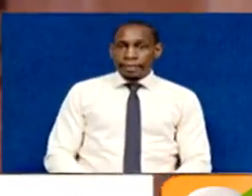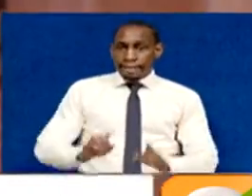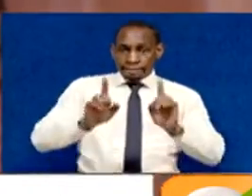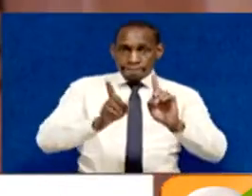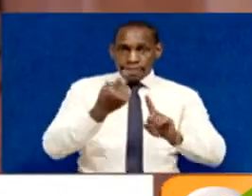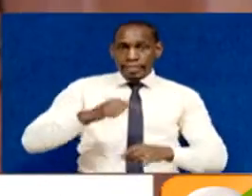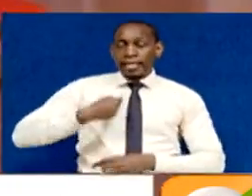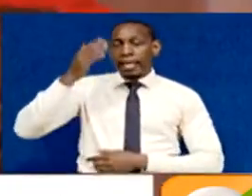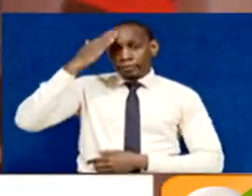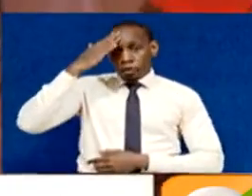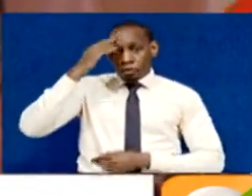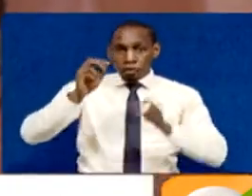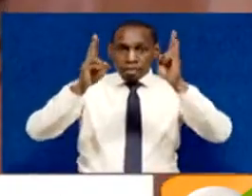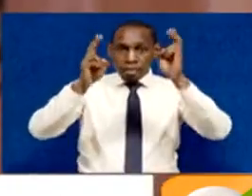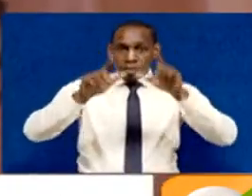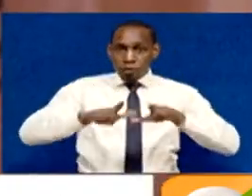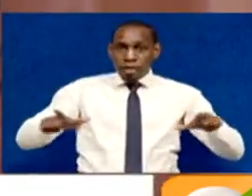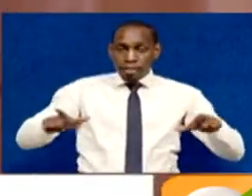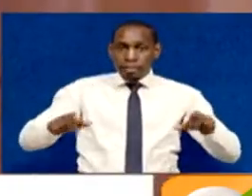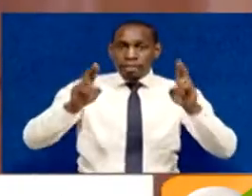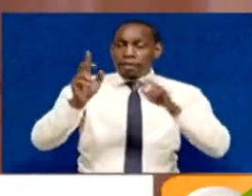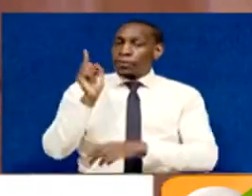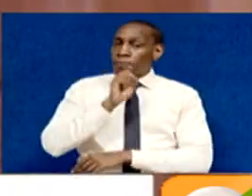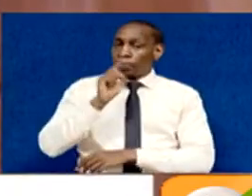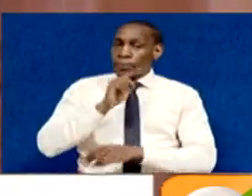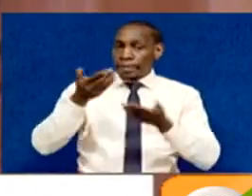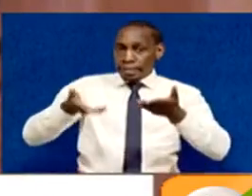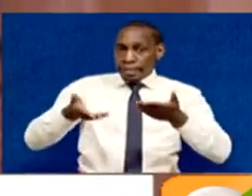Kwanza mimi ninajua mambo ya ardhi ni swala nyeti hapa